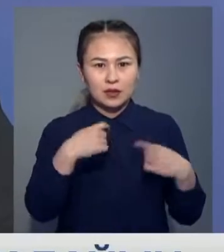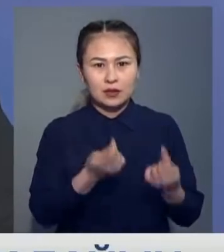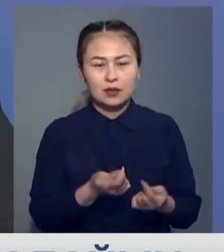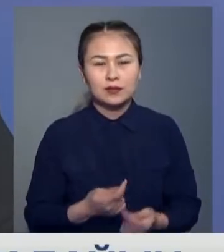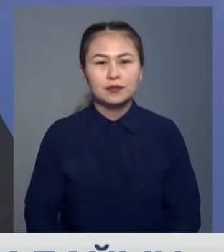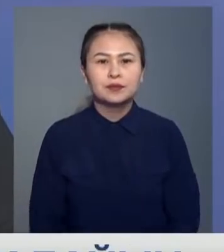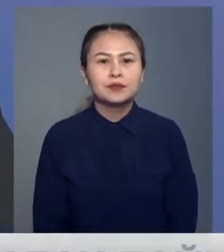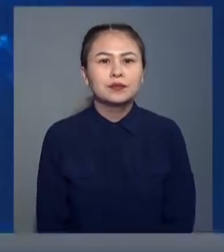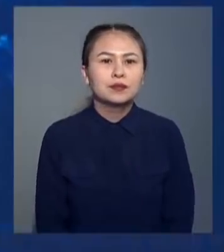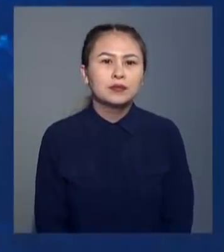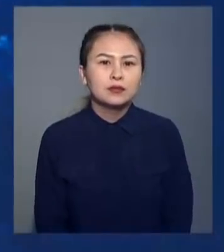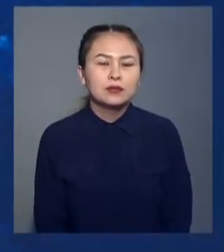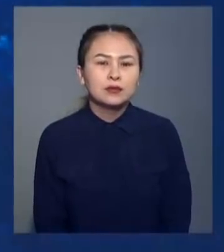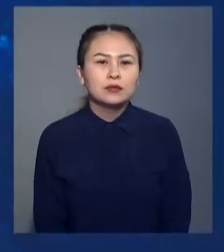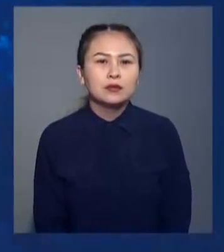жатыр қазір.